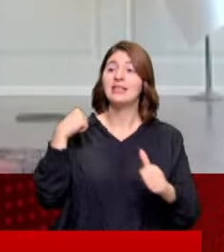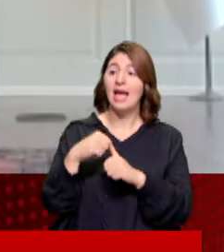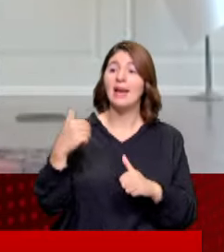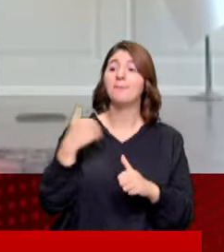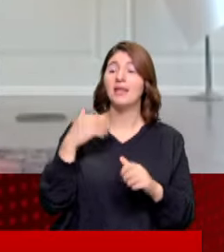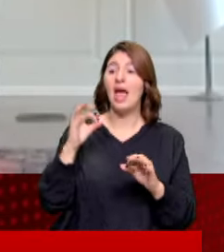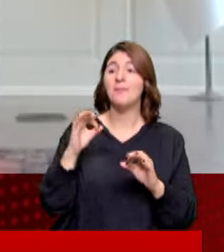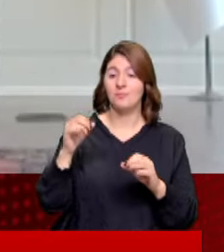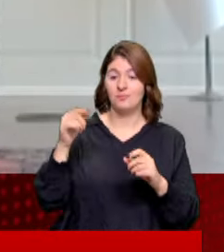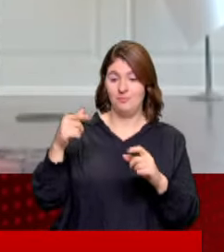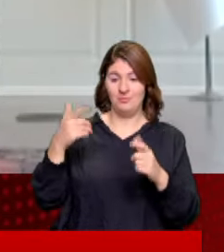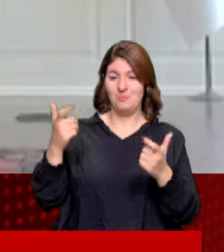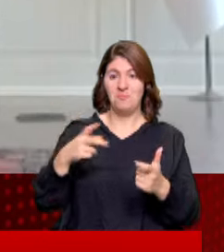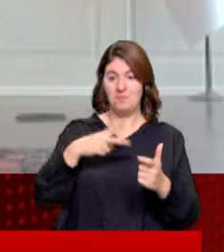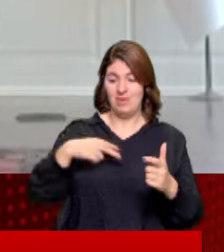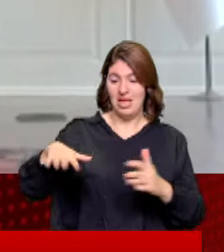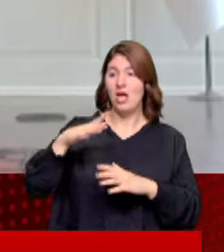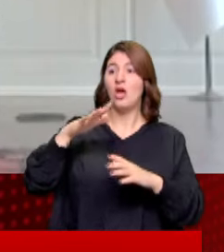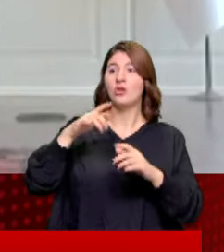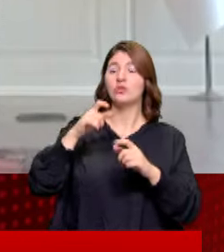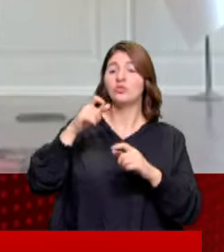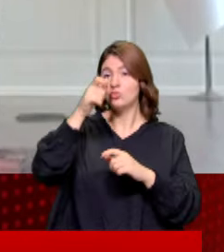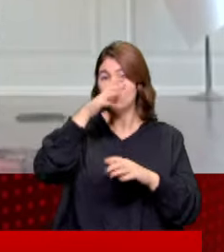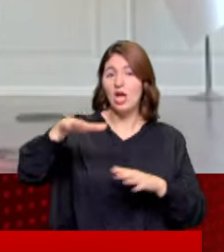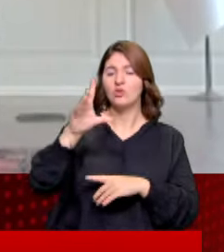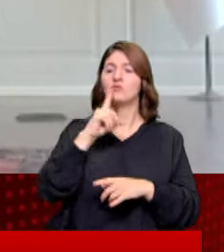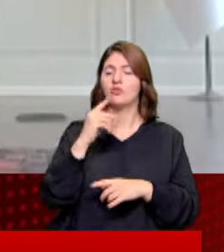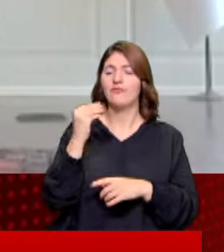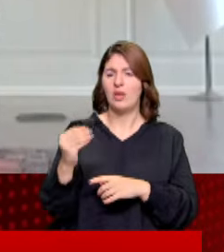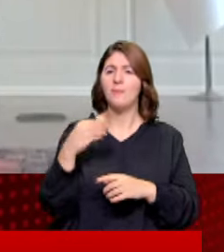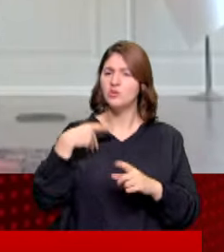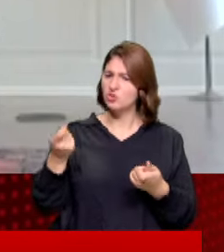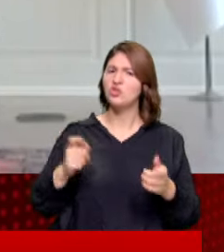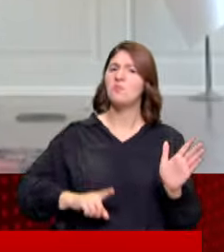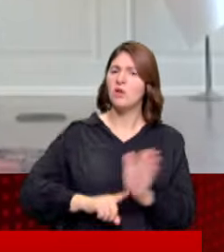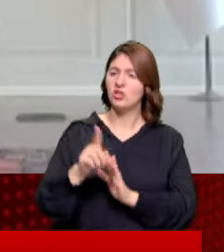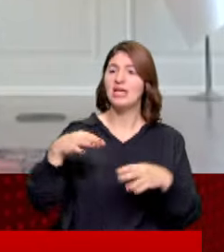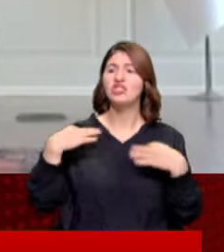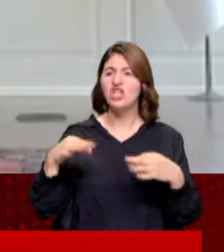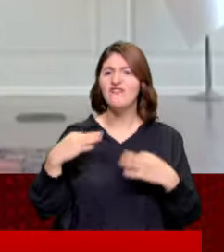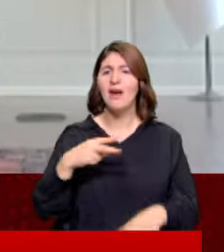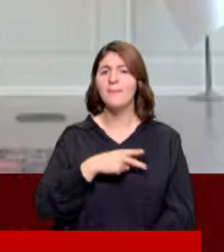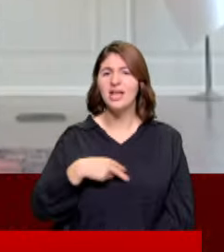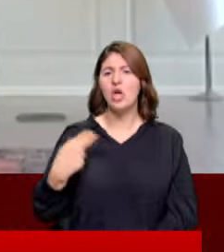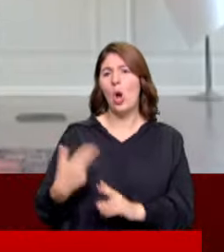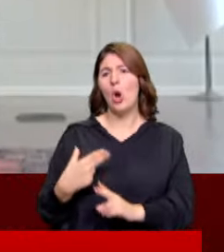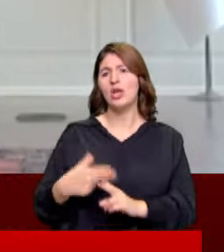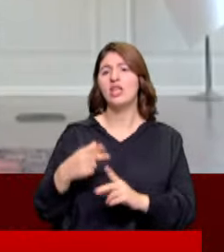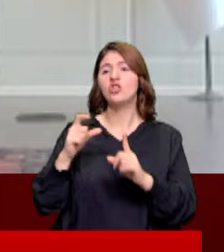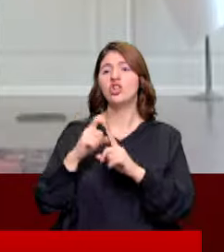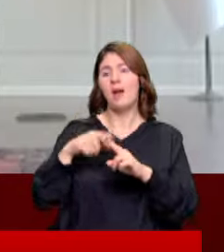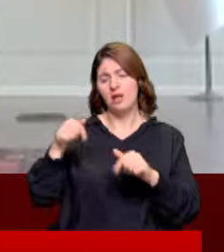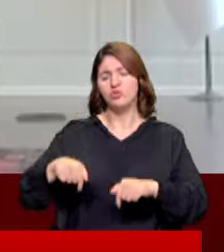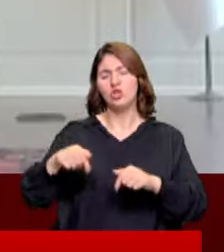ben hem Döşemealtı'na hem Türkiye'ye şu sözü veriyorum. Biz bu işi başaracağız. Şeffaf belediyecilik örneğini